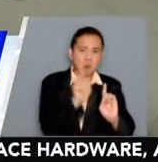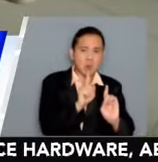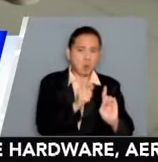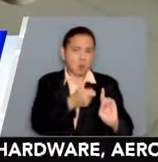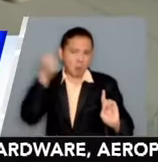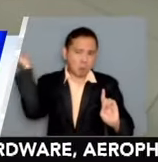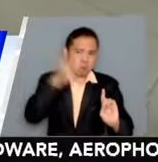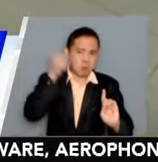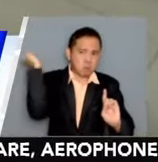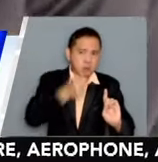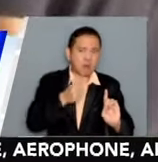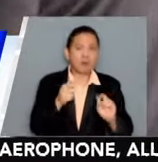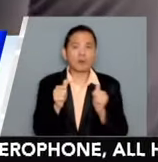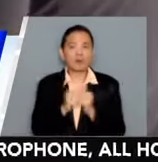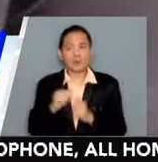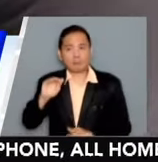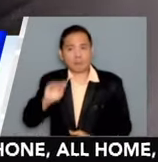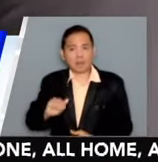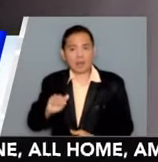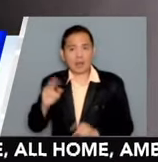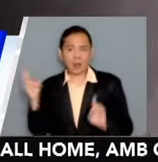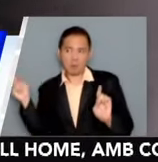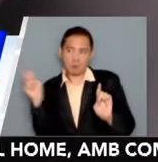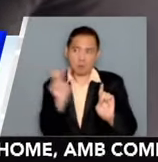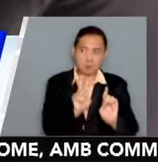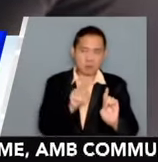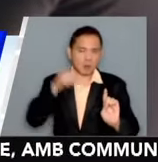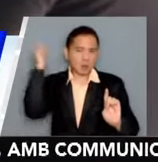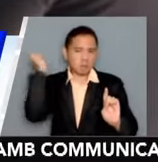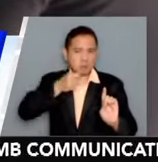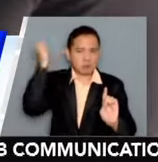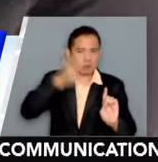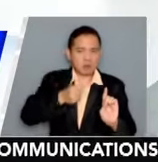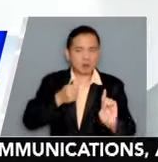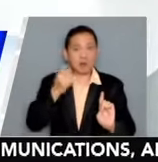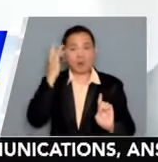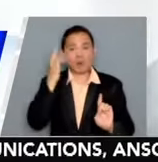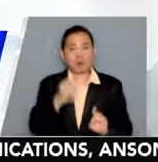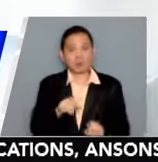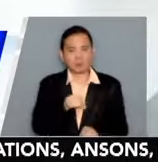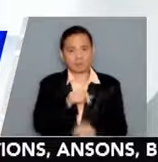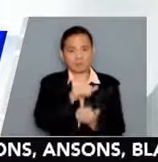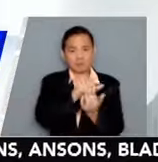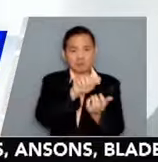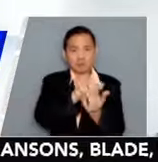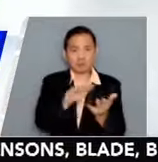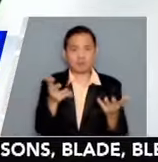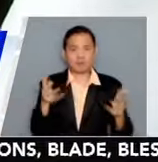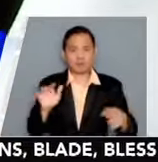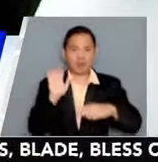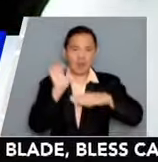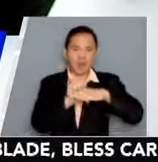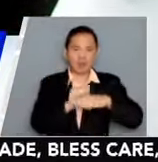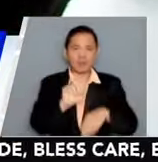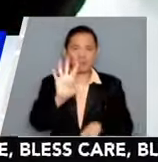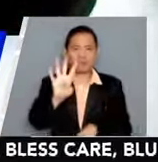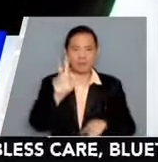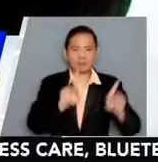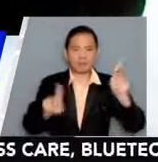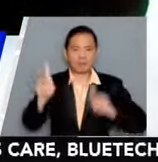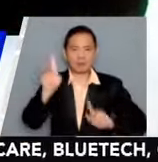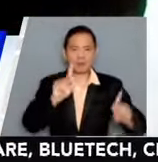bata. Sabi ng bata sa video, isa siya sa apat na nakagat ng aso. Galit daw siya, kaya niya napalo ang